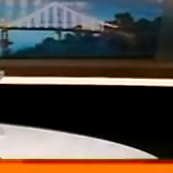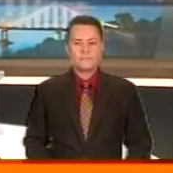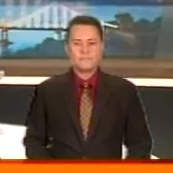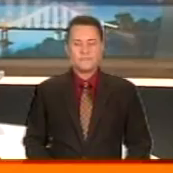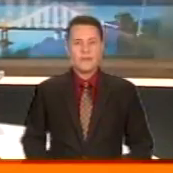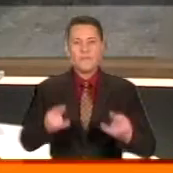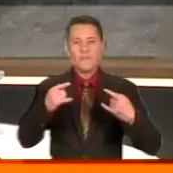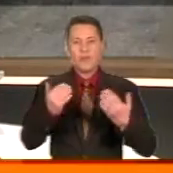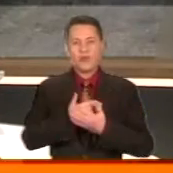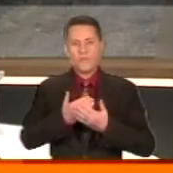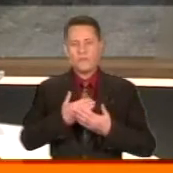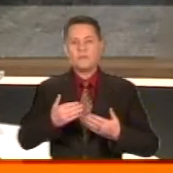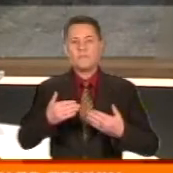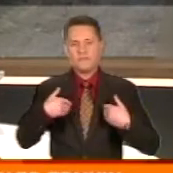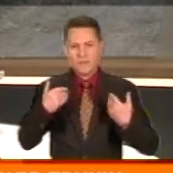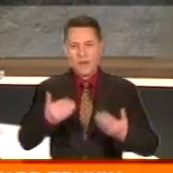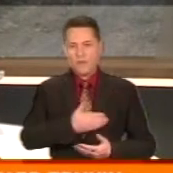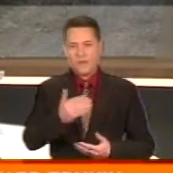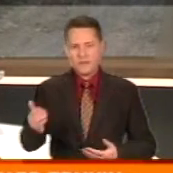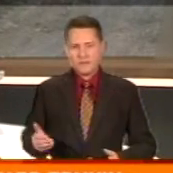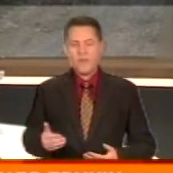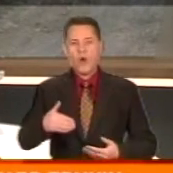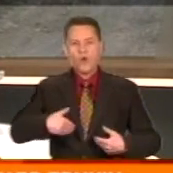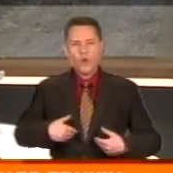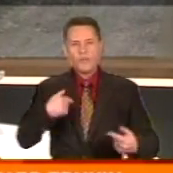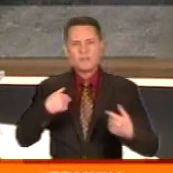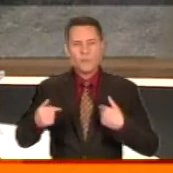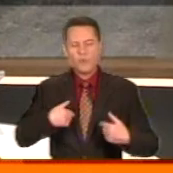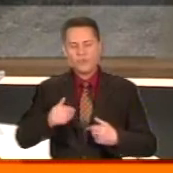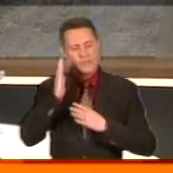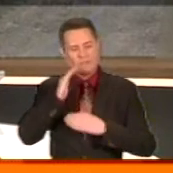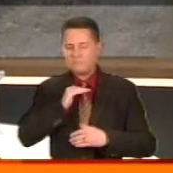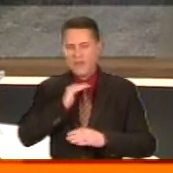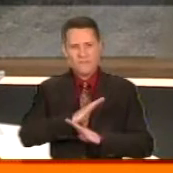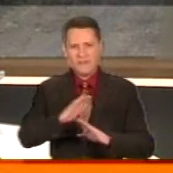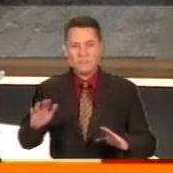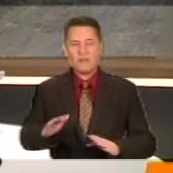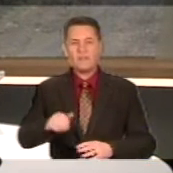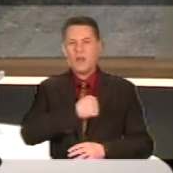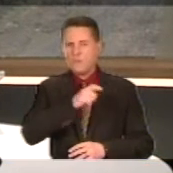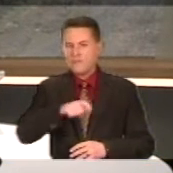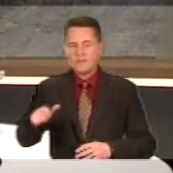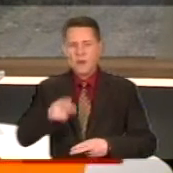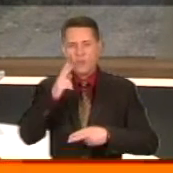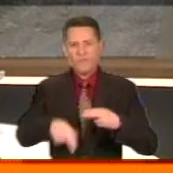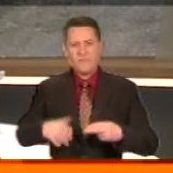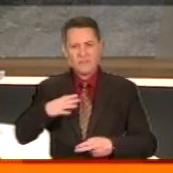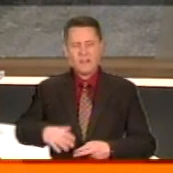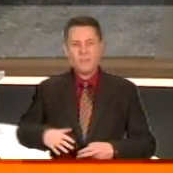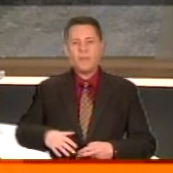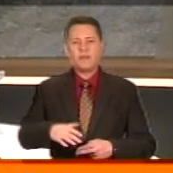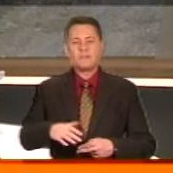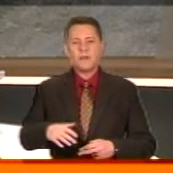Ви дивитесь вікна, вітаю вас. Голодні, замучені і невиспані. Бійцям 53-ї механізованої бригади урвався терпець. Вони покинули